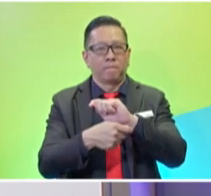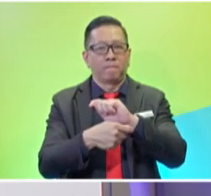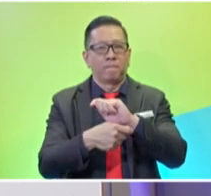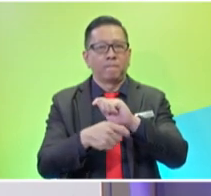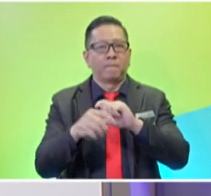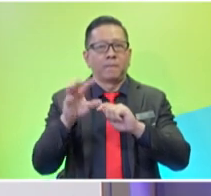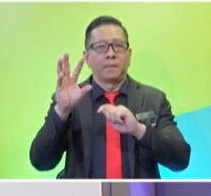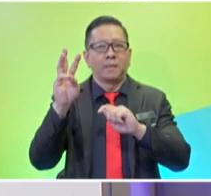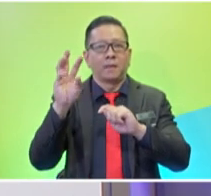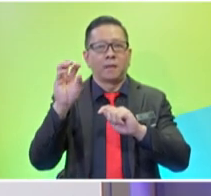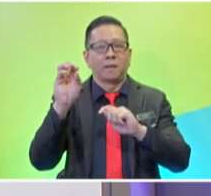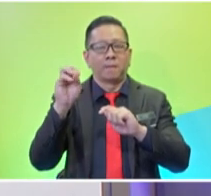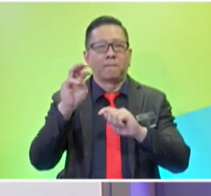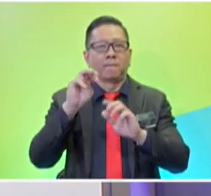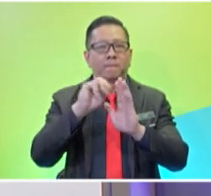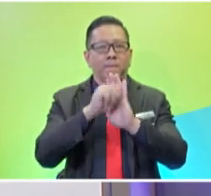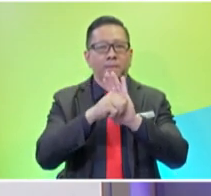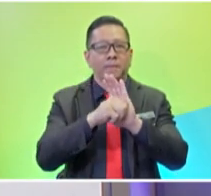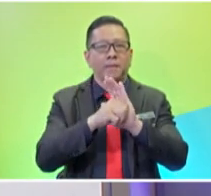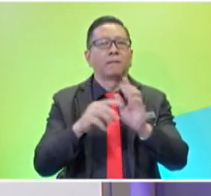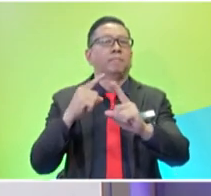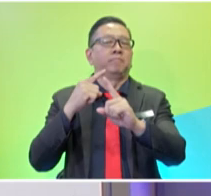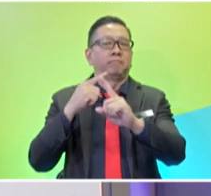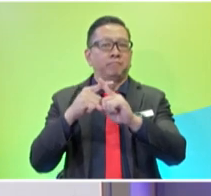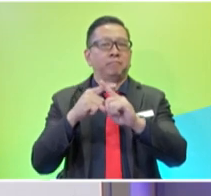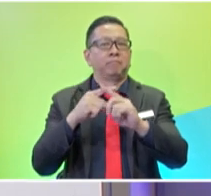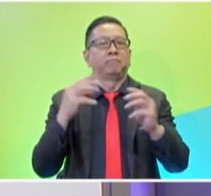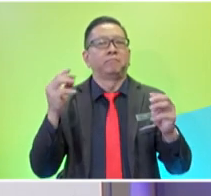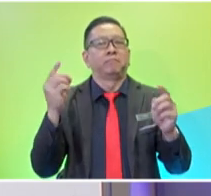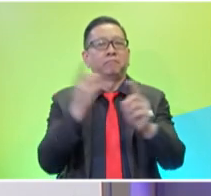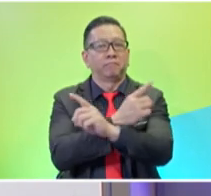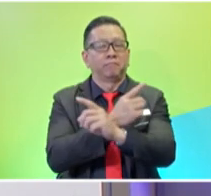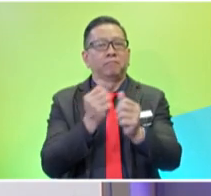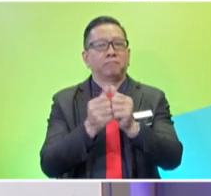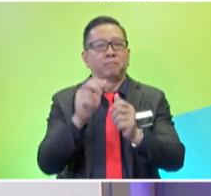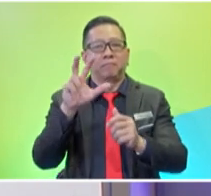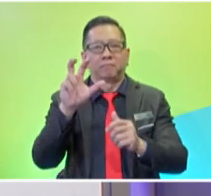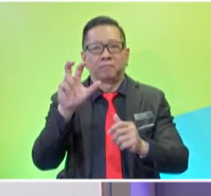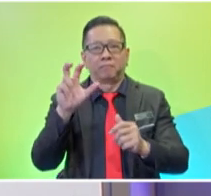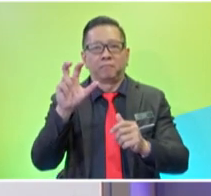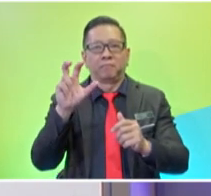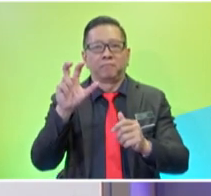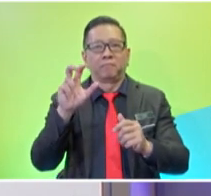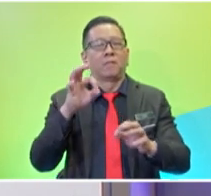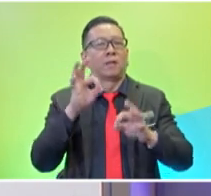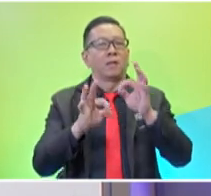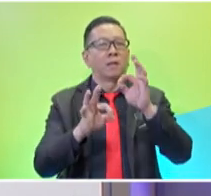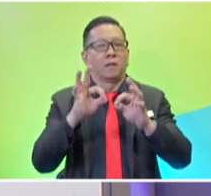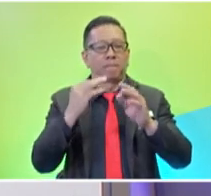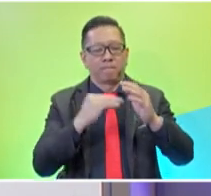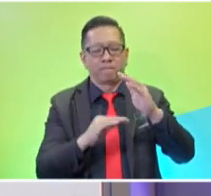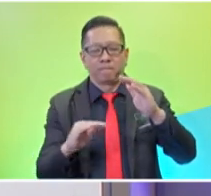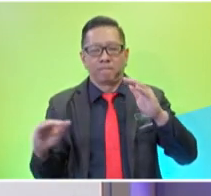60 menit maka hari ini kita perlu darapkan dengan 30 Oke jika bagian bawah kita darat dengan 30